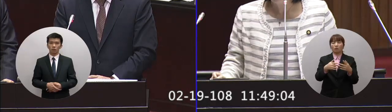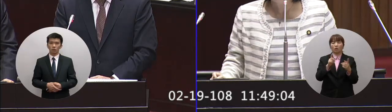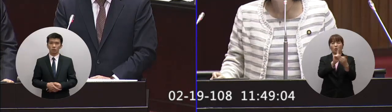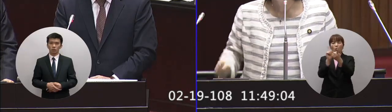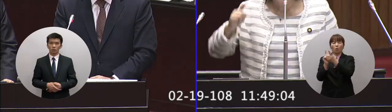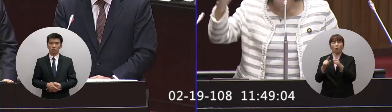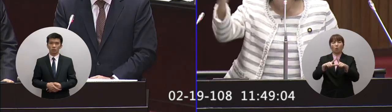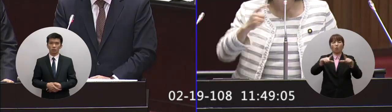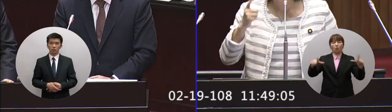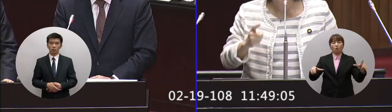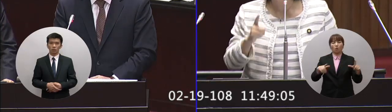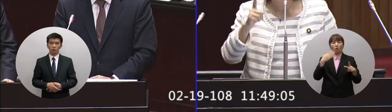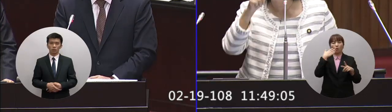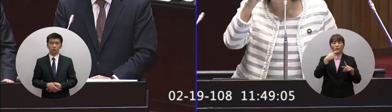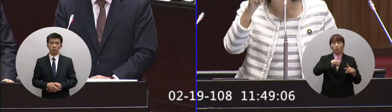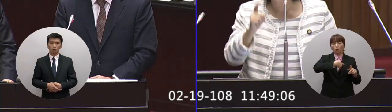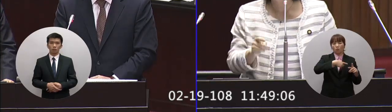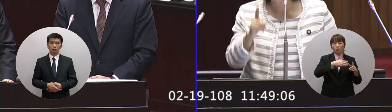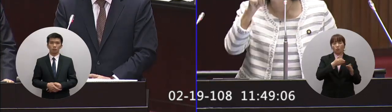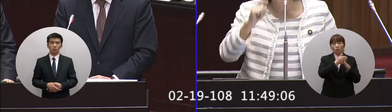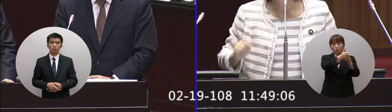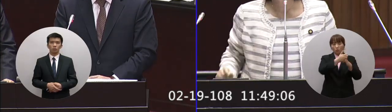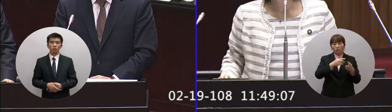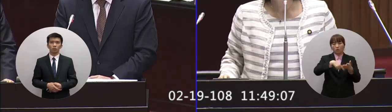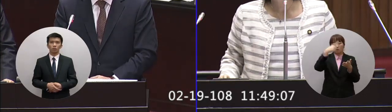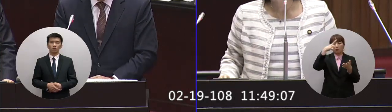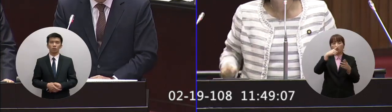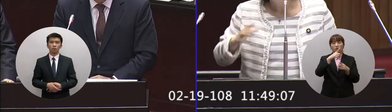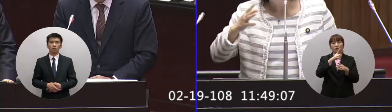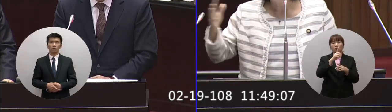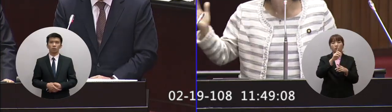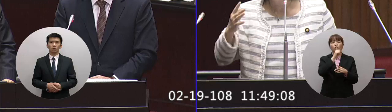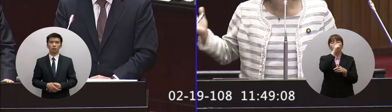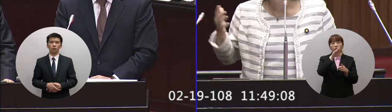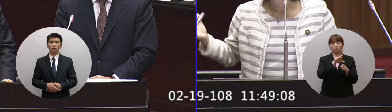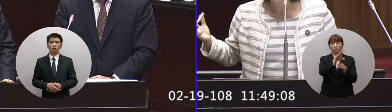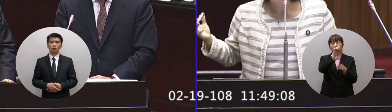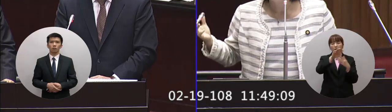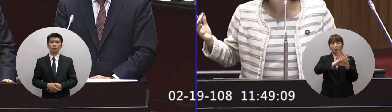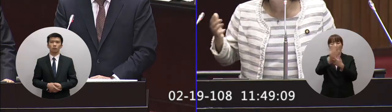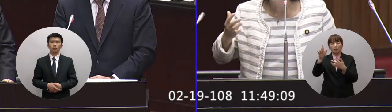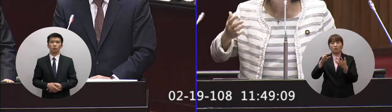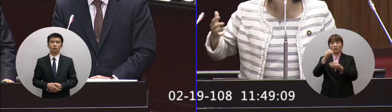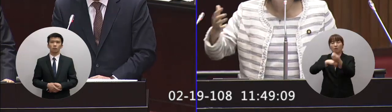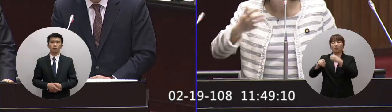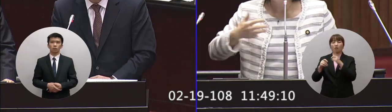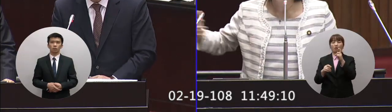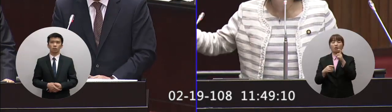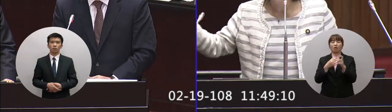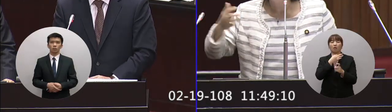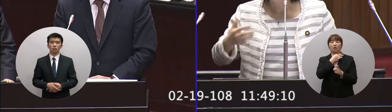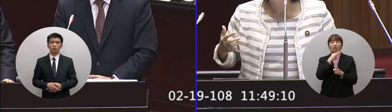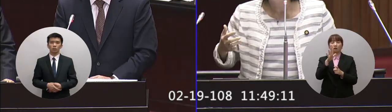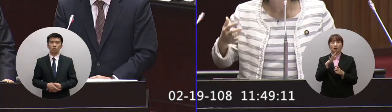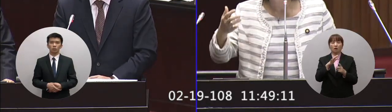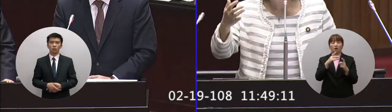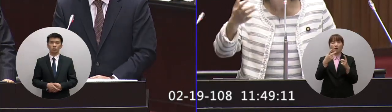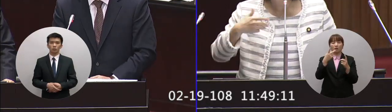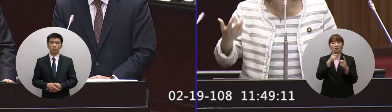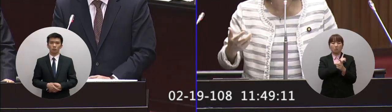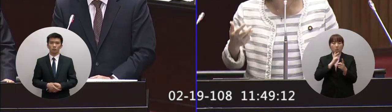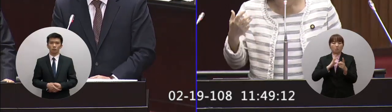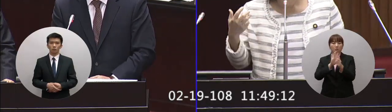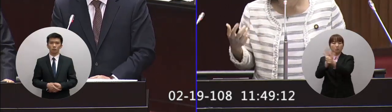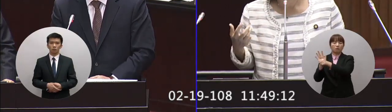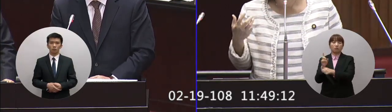员太广阔了，一趟车下来看一次病就是一辆车下来，那就没有其他运量了，没有办法去再服务其他人。